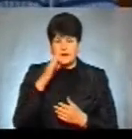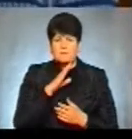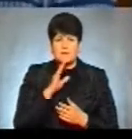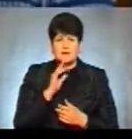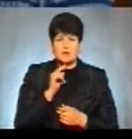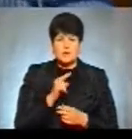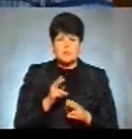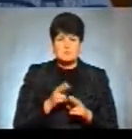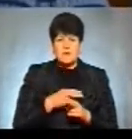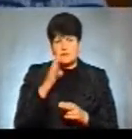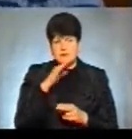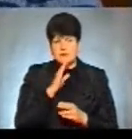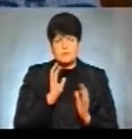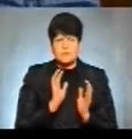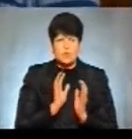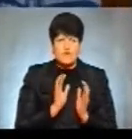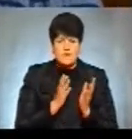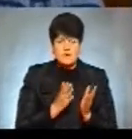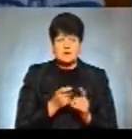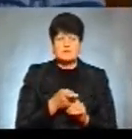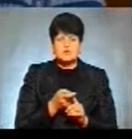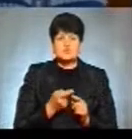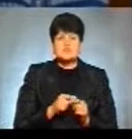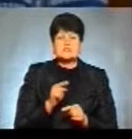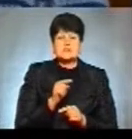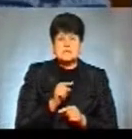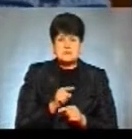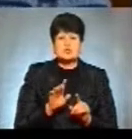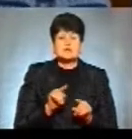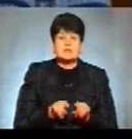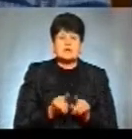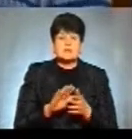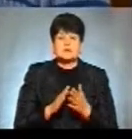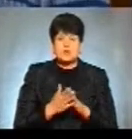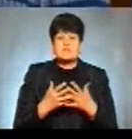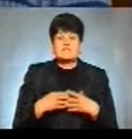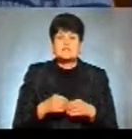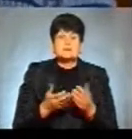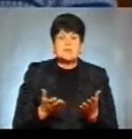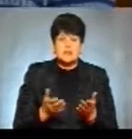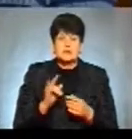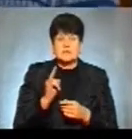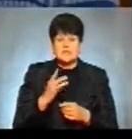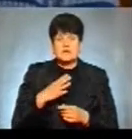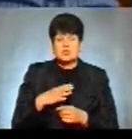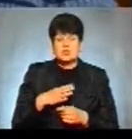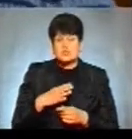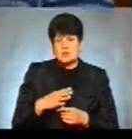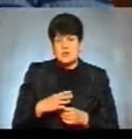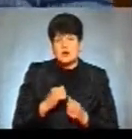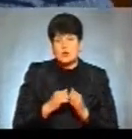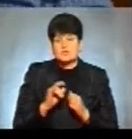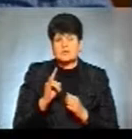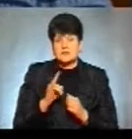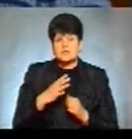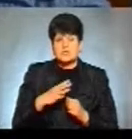його позбавлені батьківського піклування. І в зв'язку з тим, що така ситуація в сім'ї, то дитина чекає, як кожна дитина